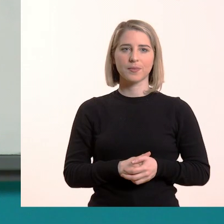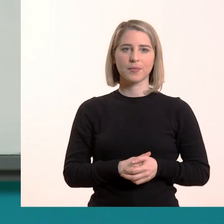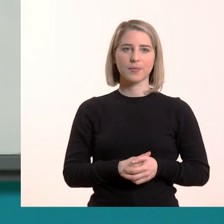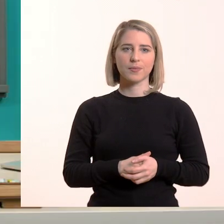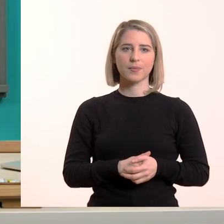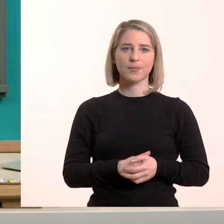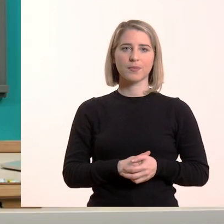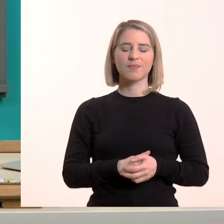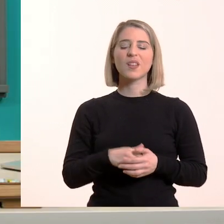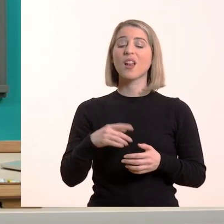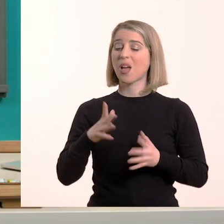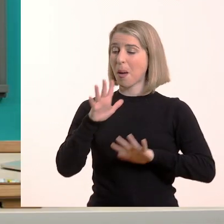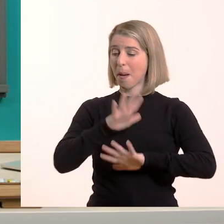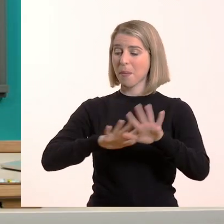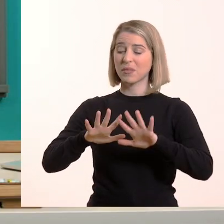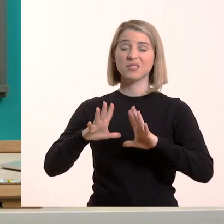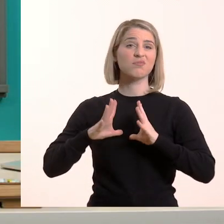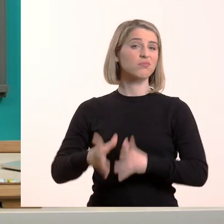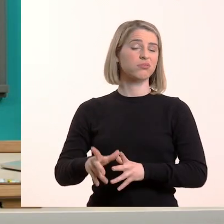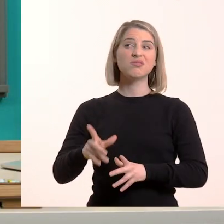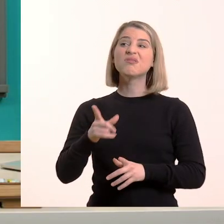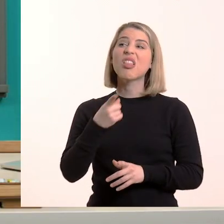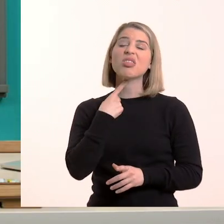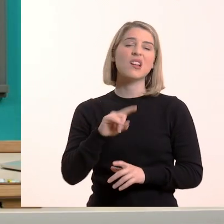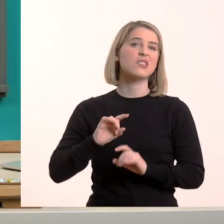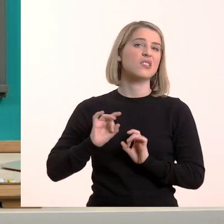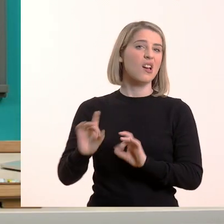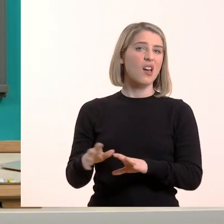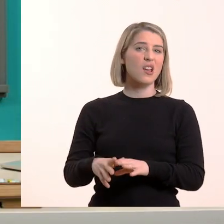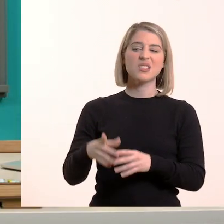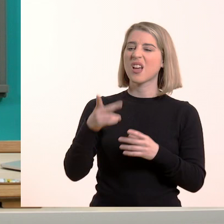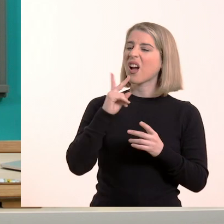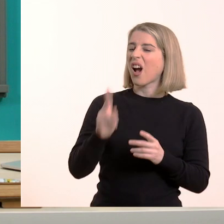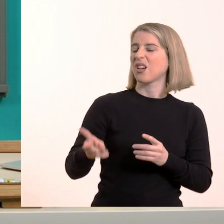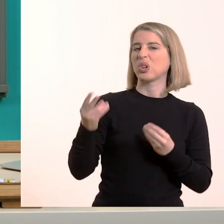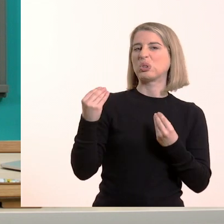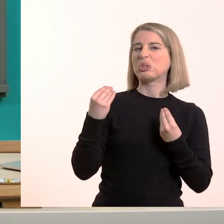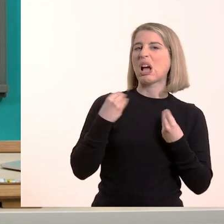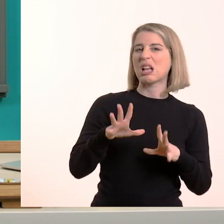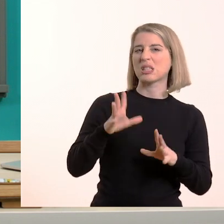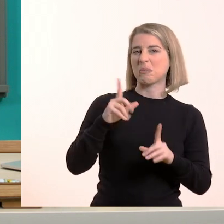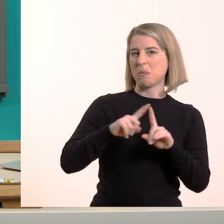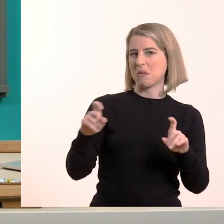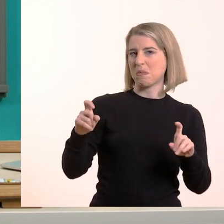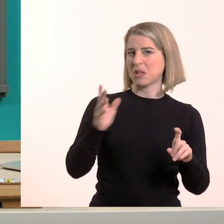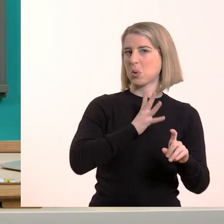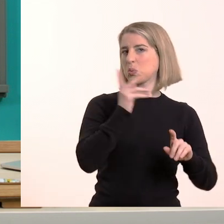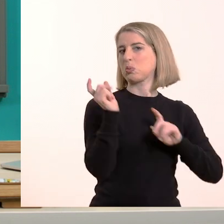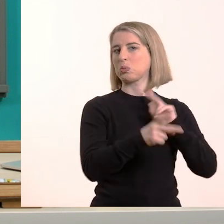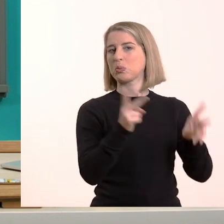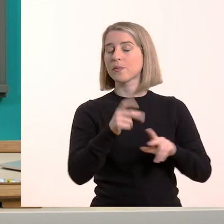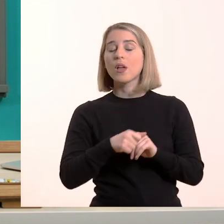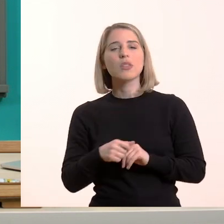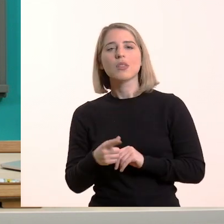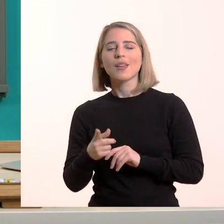Δεν τον συμπαθεί η μάγισσα, δεν φέρεται καλά στον κόσμο. Κάνει άσχημα πράγματα. Τι κάνει λοιπόν η μάγισσά μας? Παίρνει το